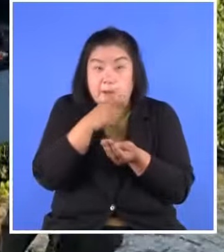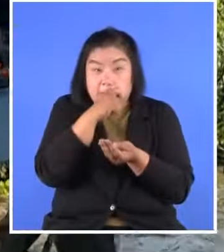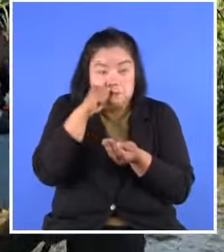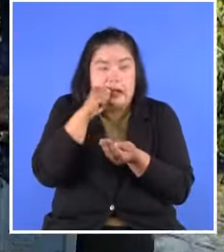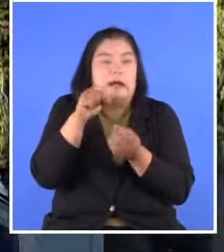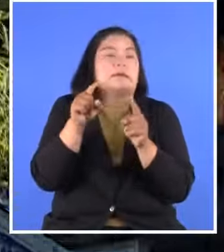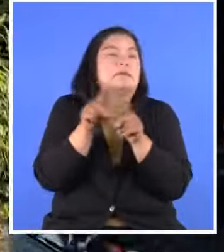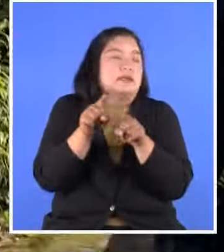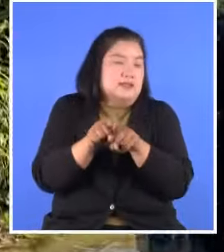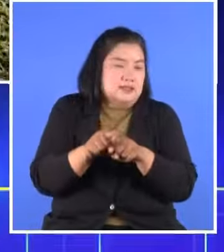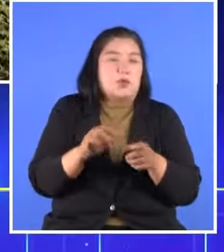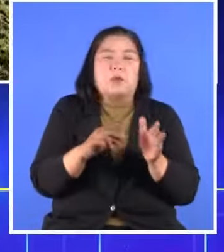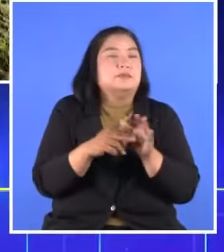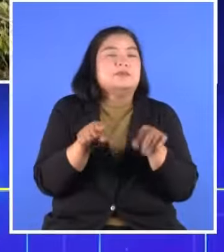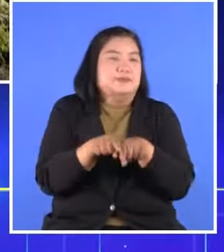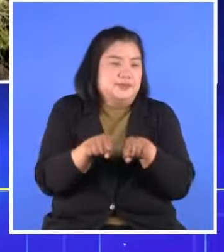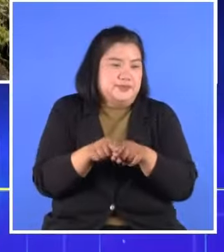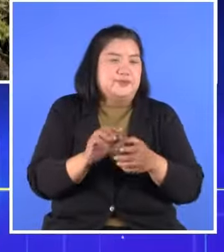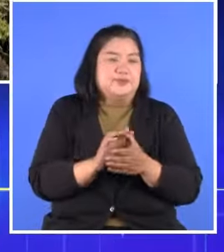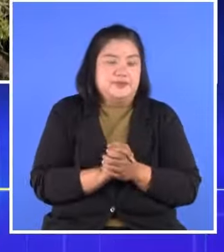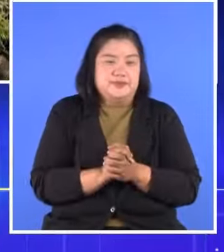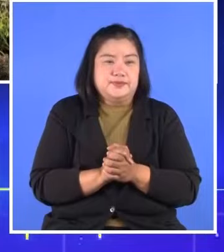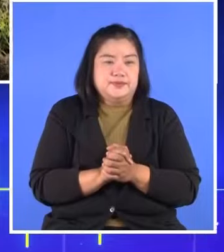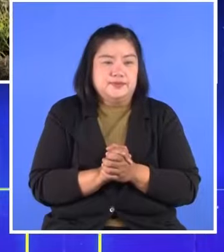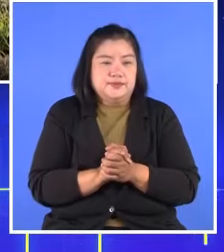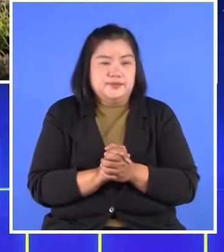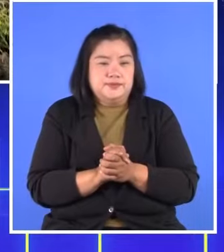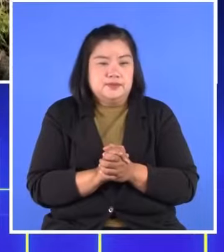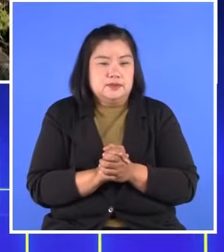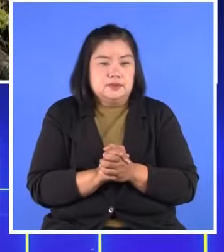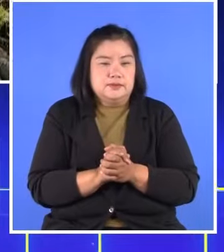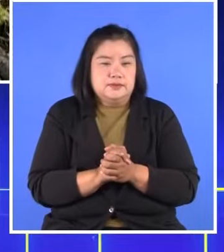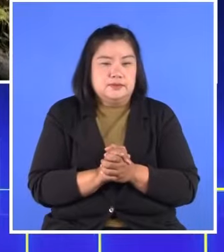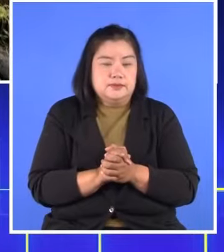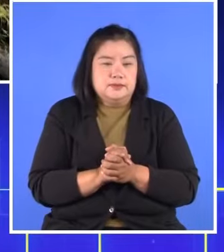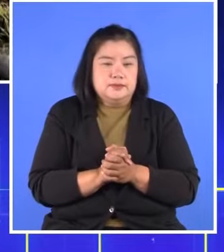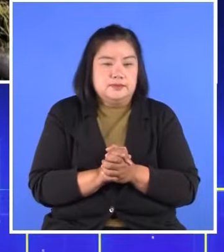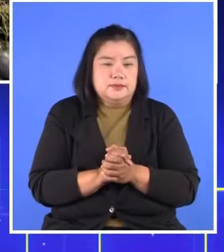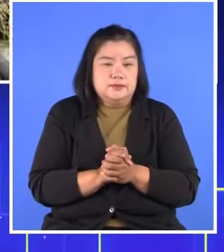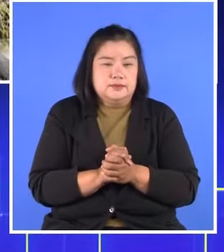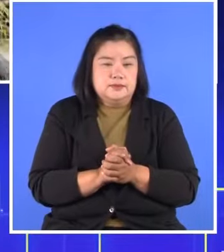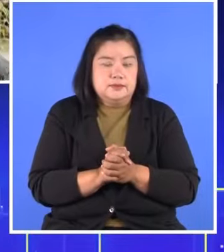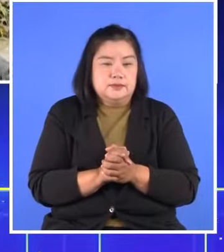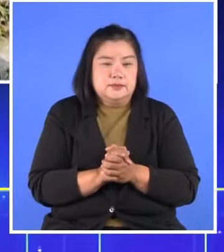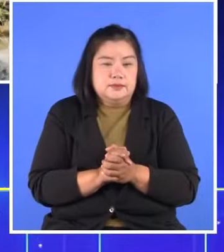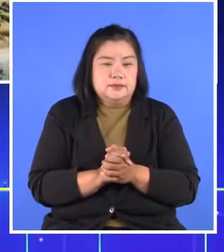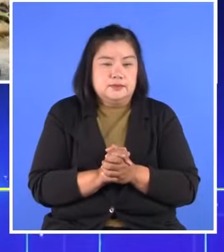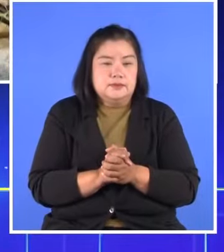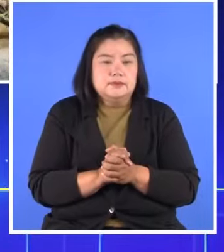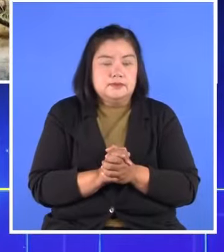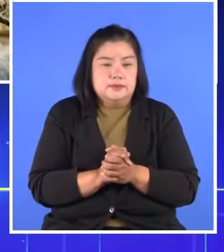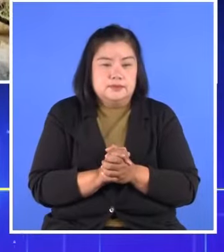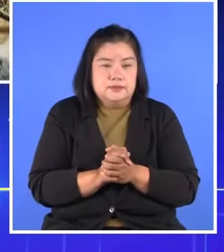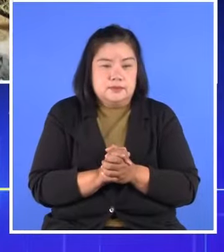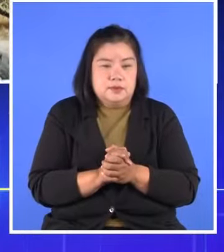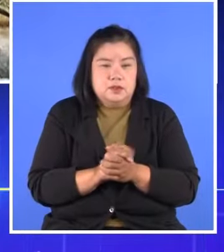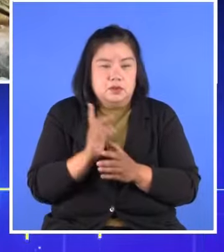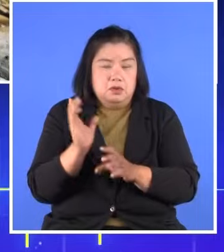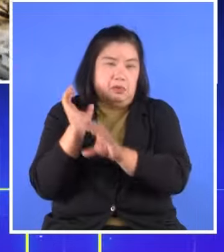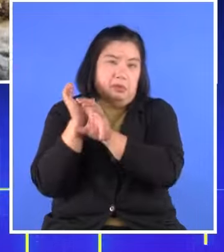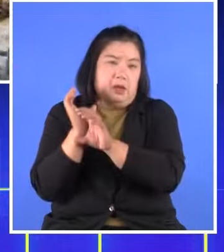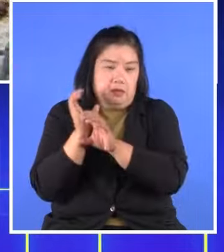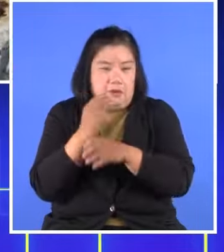ๆเห็นมั้ยแบกแบกขึ้นมาเอ่าลุ้นไปด้วยนะคะ้านั่นเหมือนเป็นแบบไม้ 2ท่อนน่ะทำเป็นสะพานอ่ะใช่เราต้องแบกจระเข้